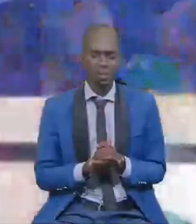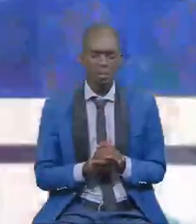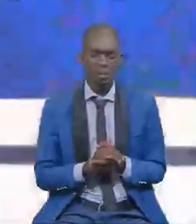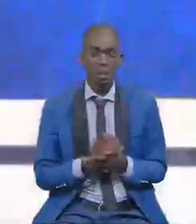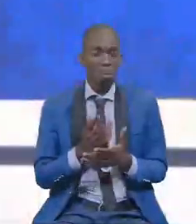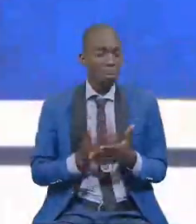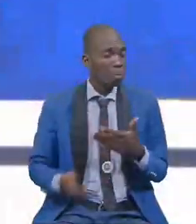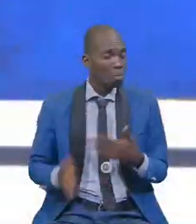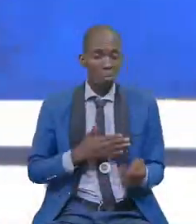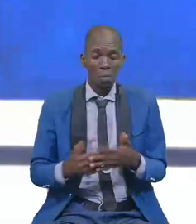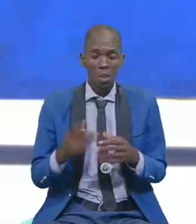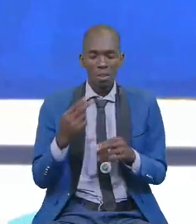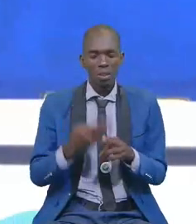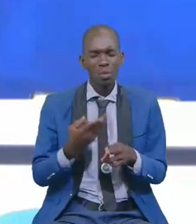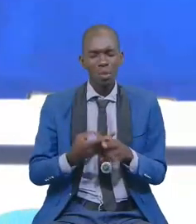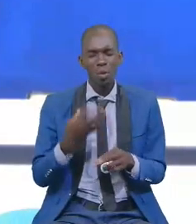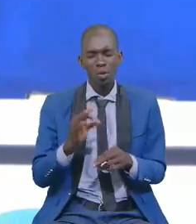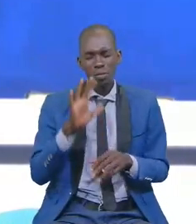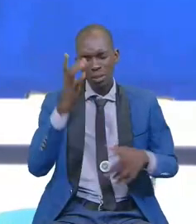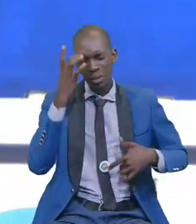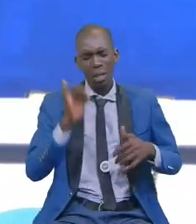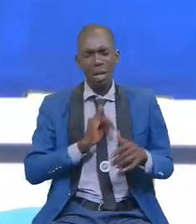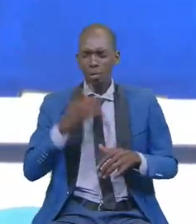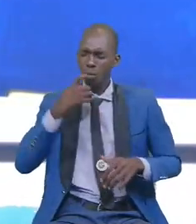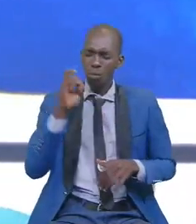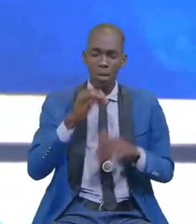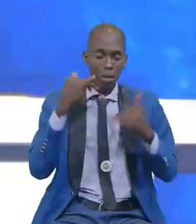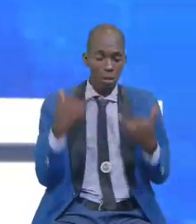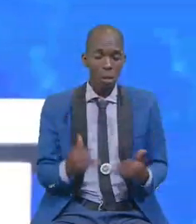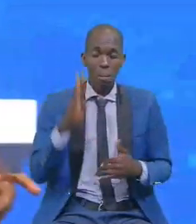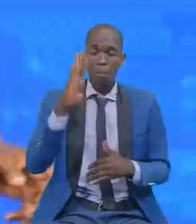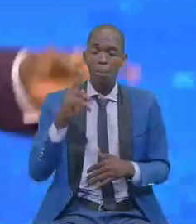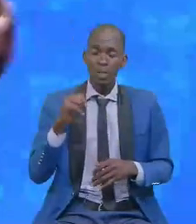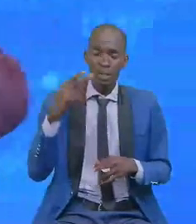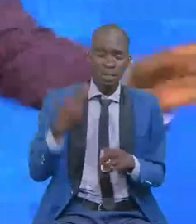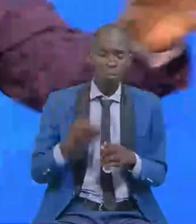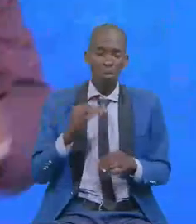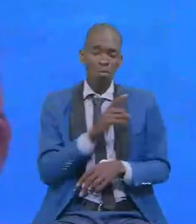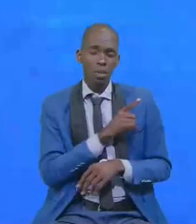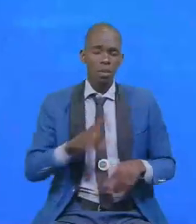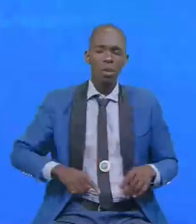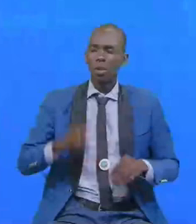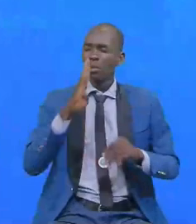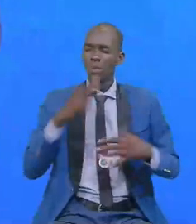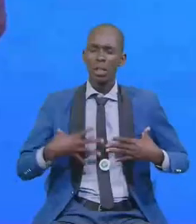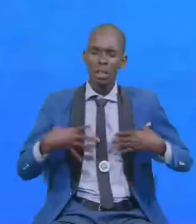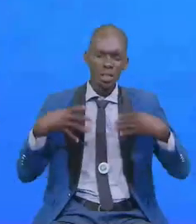Quel que soit le nom de la maladie, je commande maintenant par le nom du Seigneur, soyez